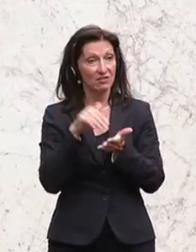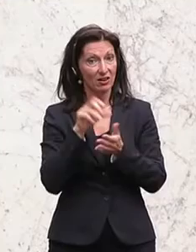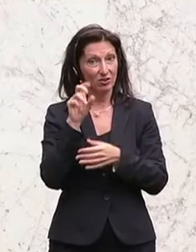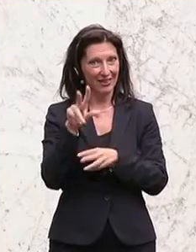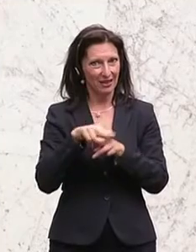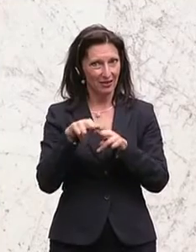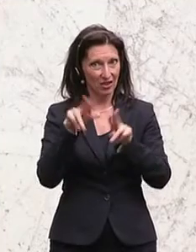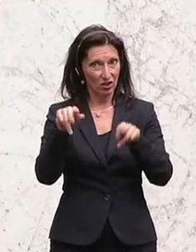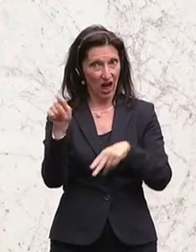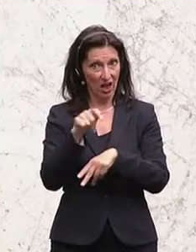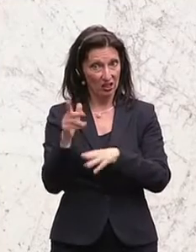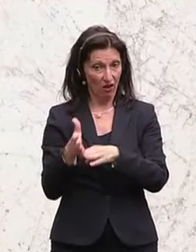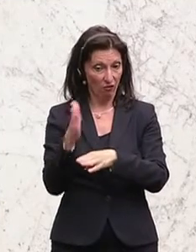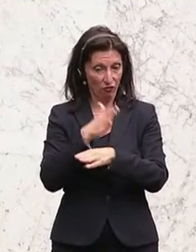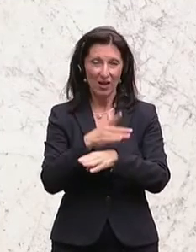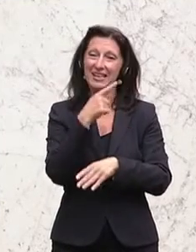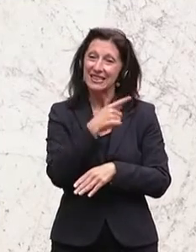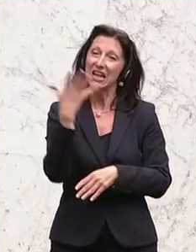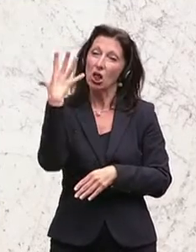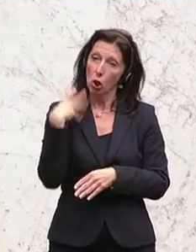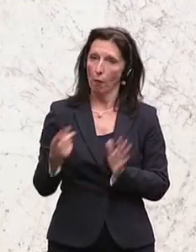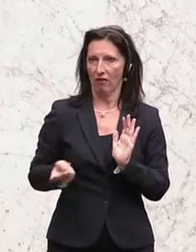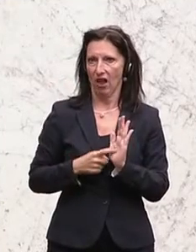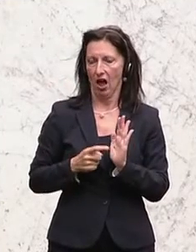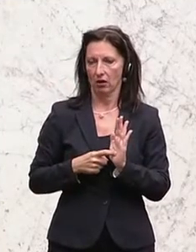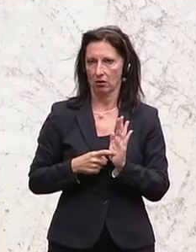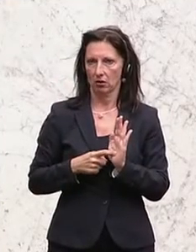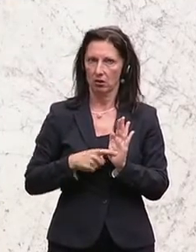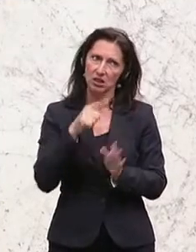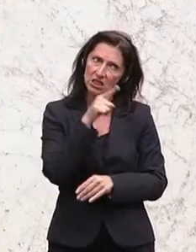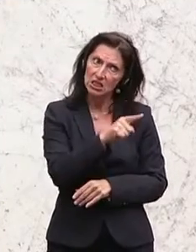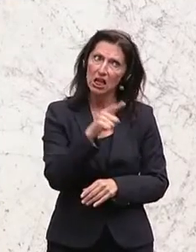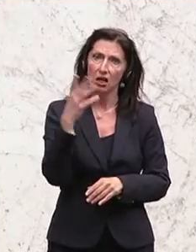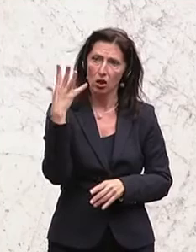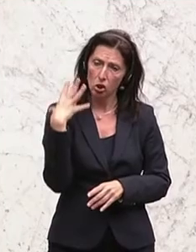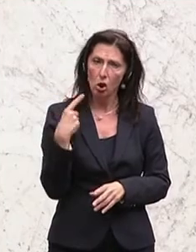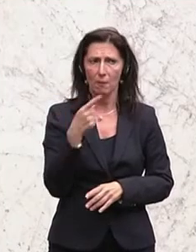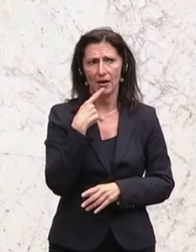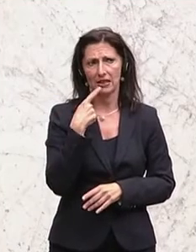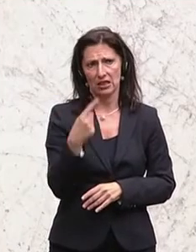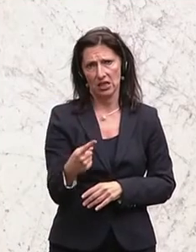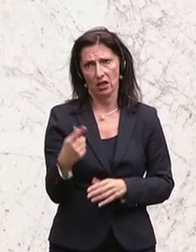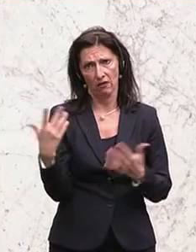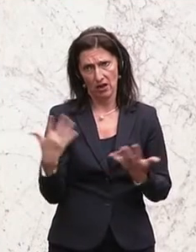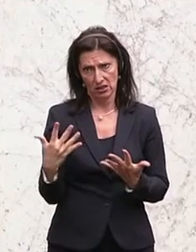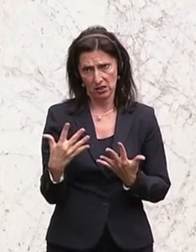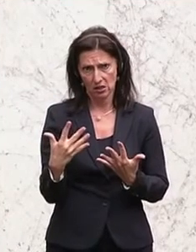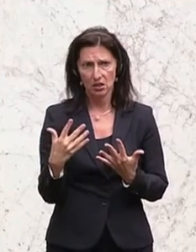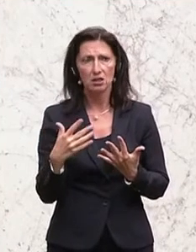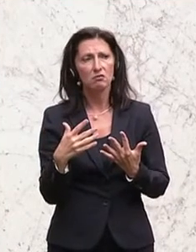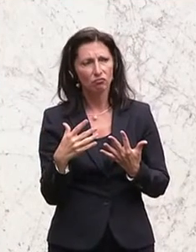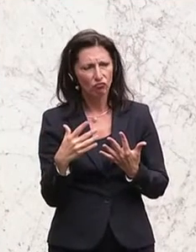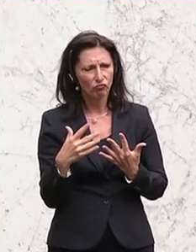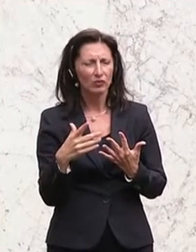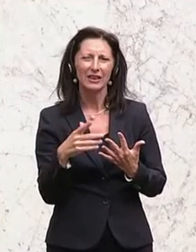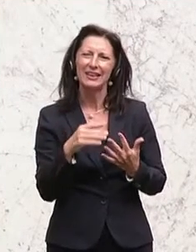Nationalratswahlen, wiederholte sich die Forderung, wo sie auch betonte, dass